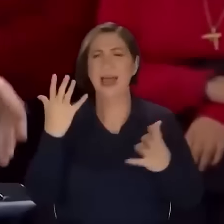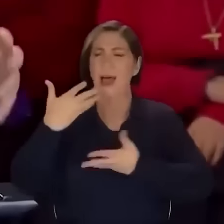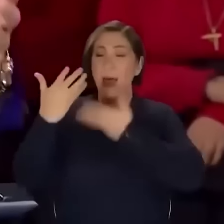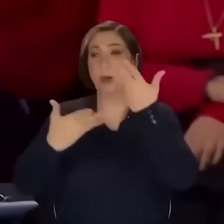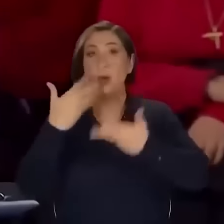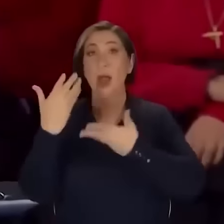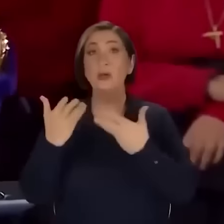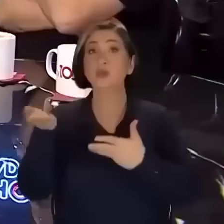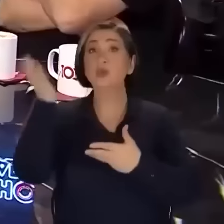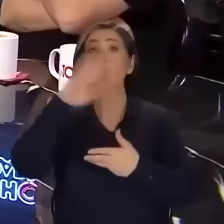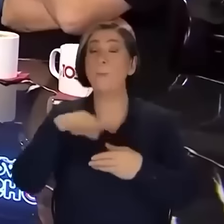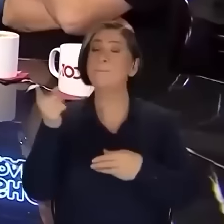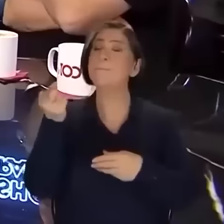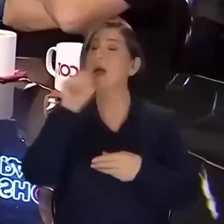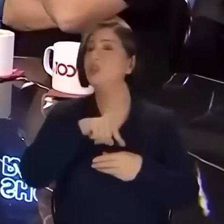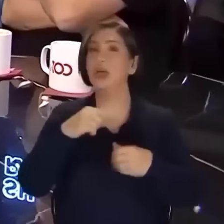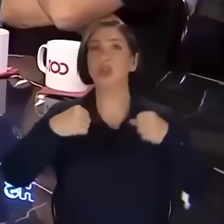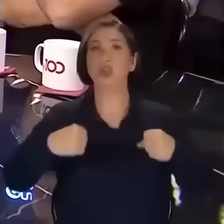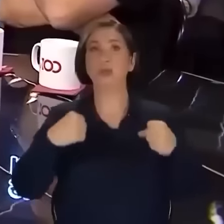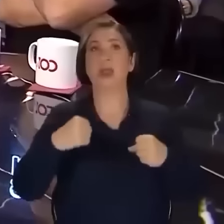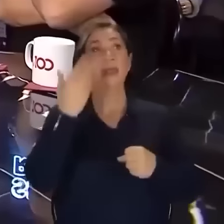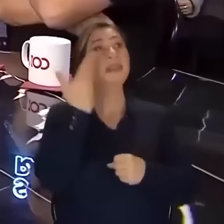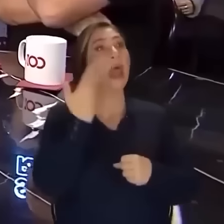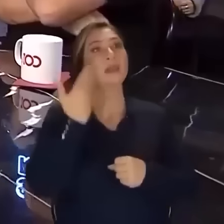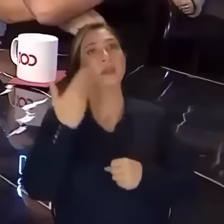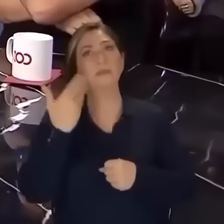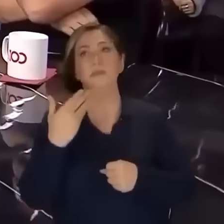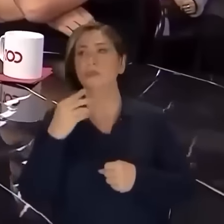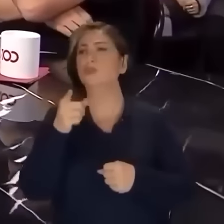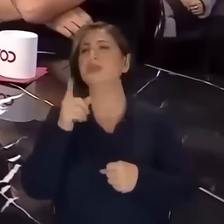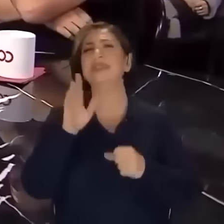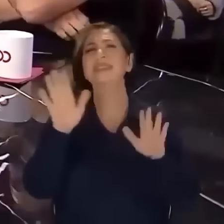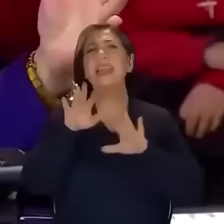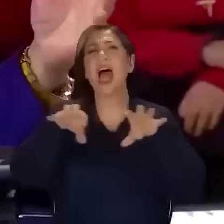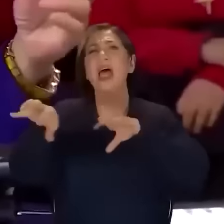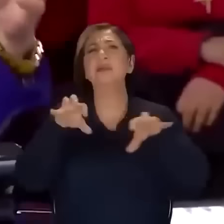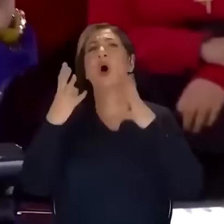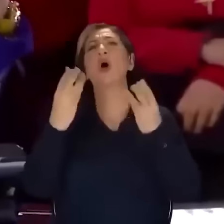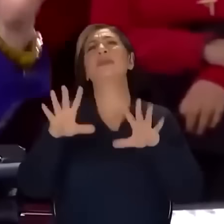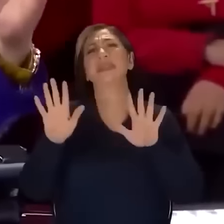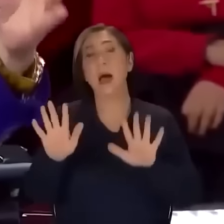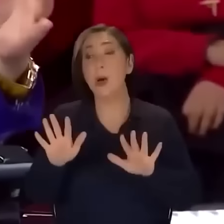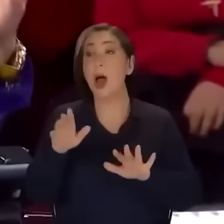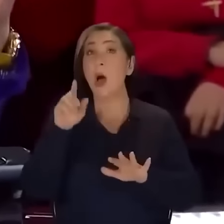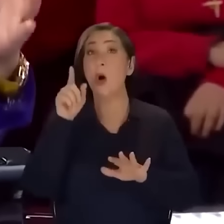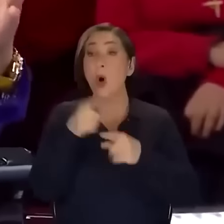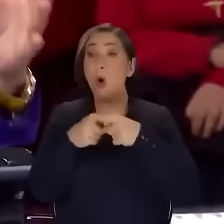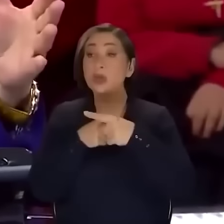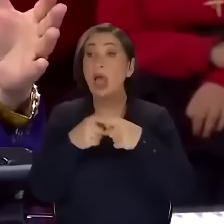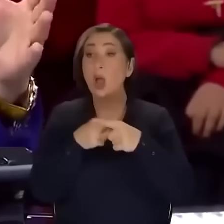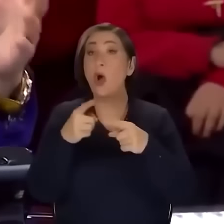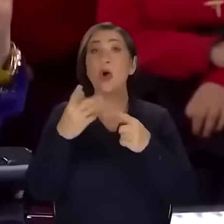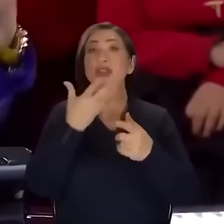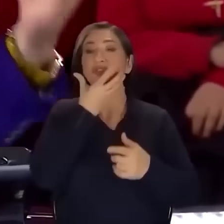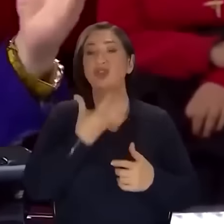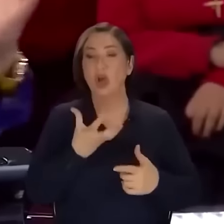anlatıyorlar ve sonra başka başka Şişmanlar da seyrettim Yani bu Sakın böyle bir ayrımcılık olmasın ama ortak özellikleri şişman